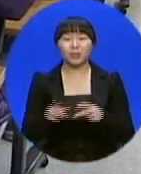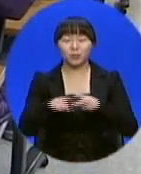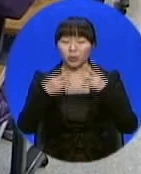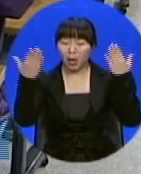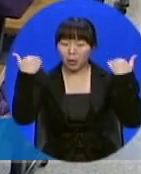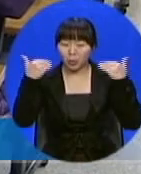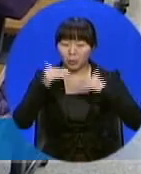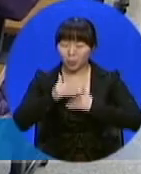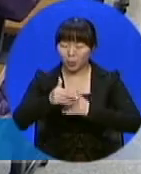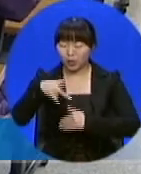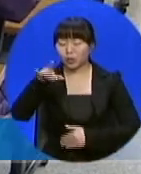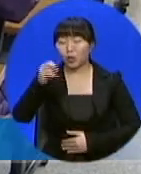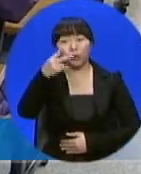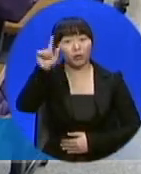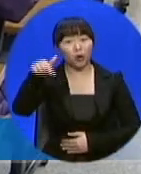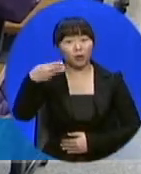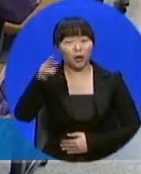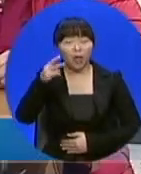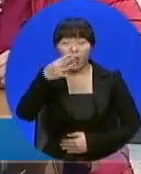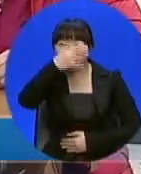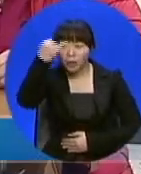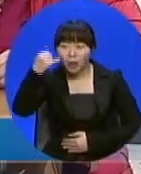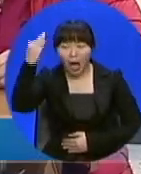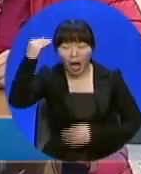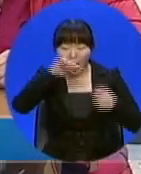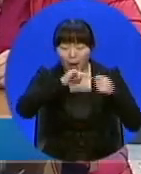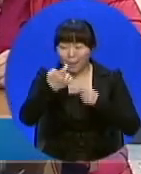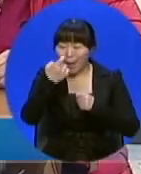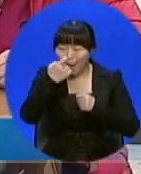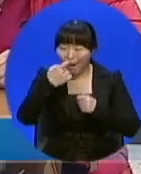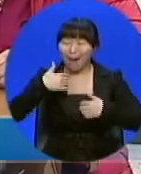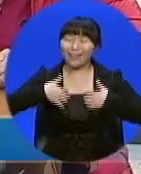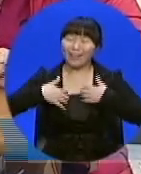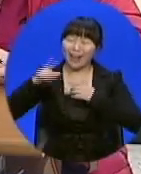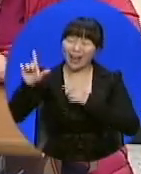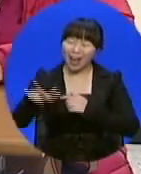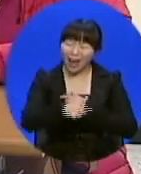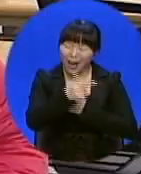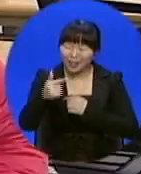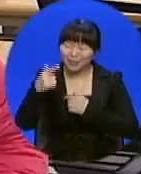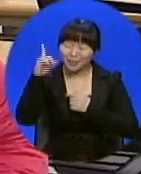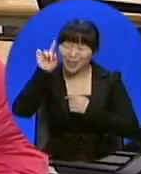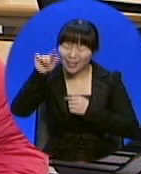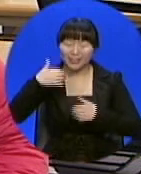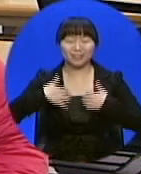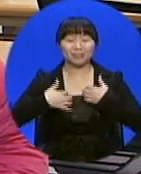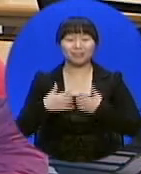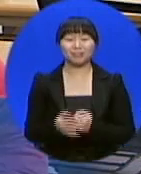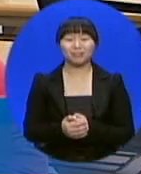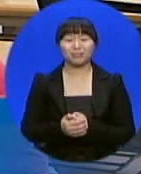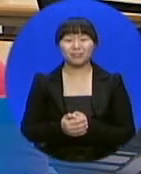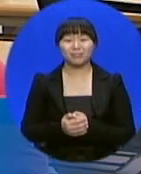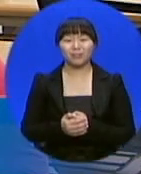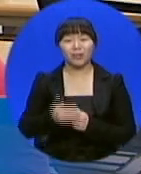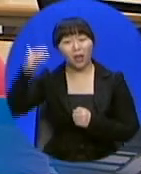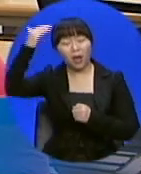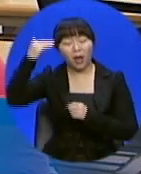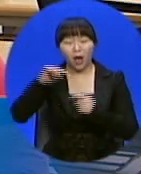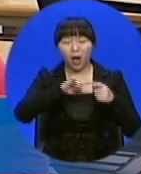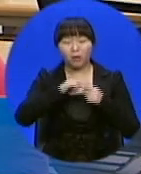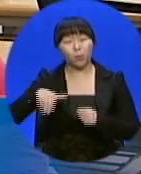받고 있는 정덕내 할머니도 한글을 배우는 기쁨에 하루하루가 즐겁습니다. 한글을 몰라서